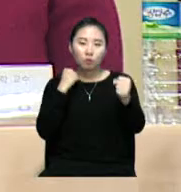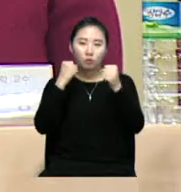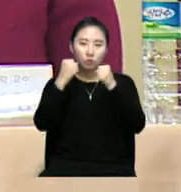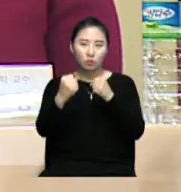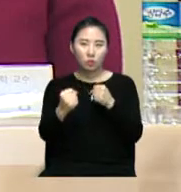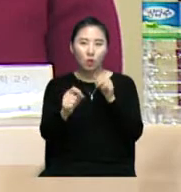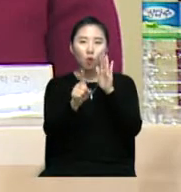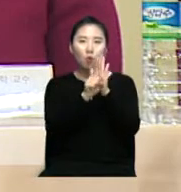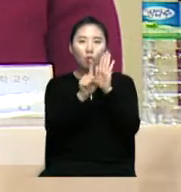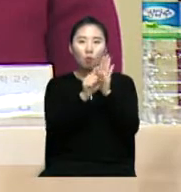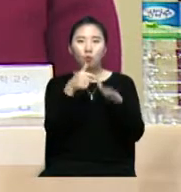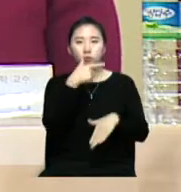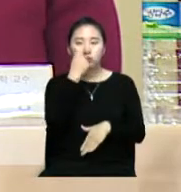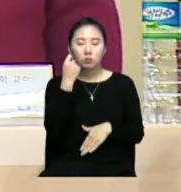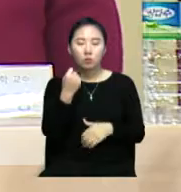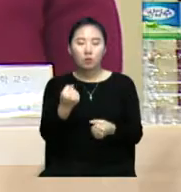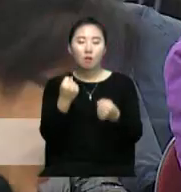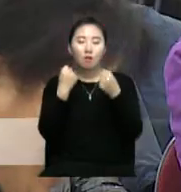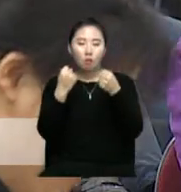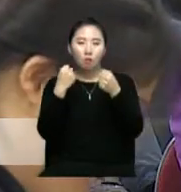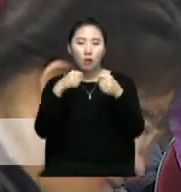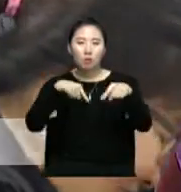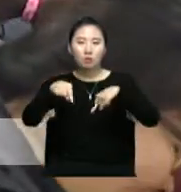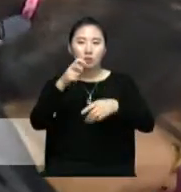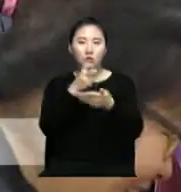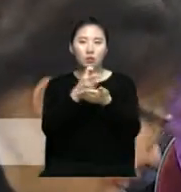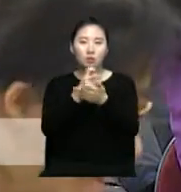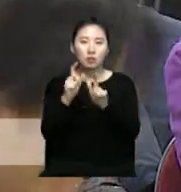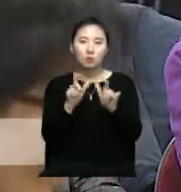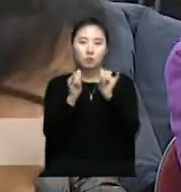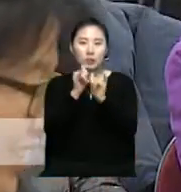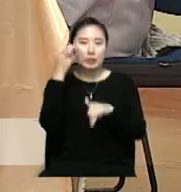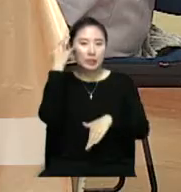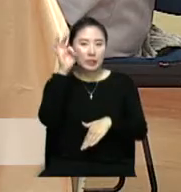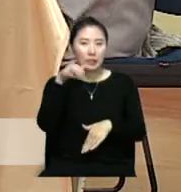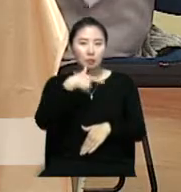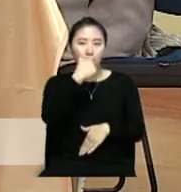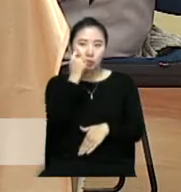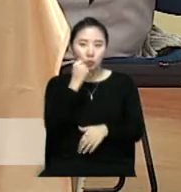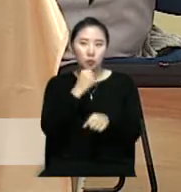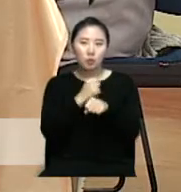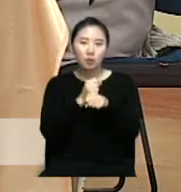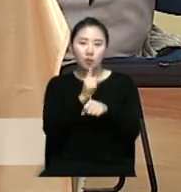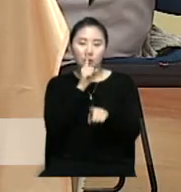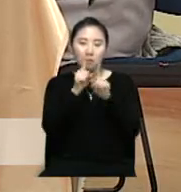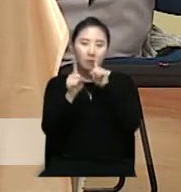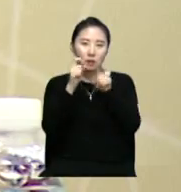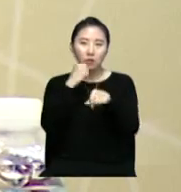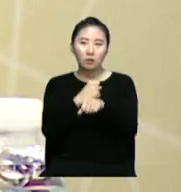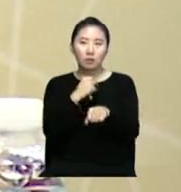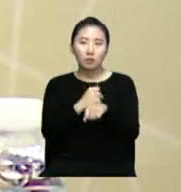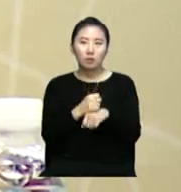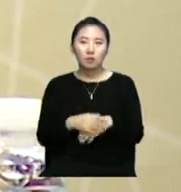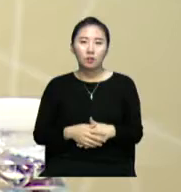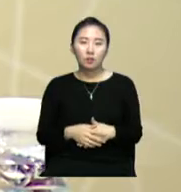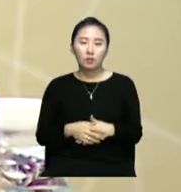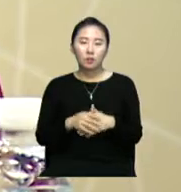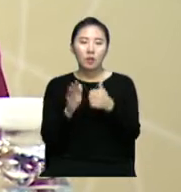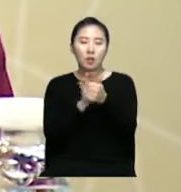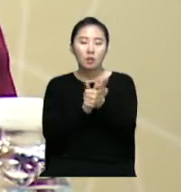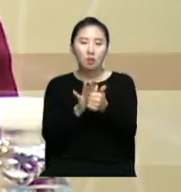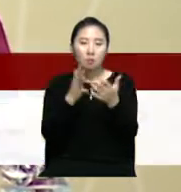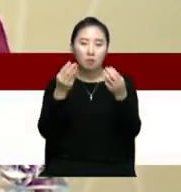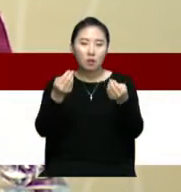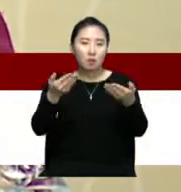불구하고 홍보가 부족해 건강 정책에 대한 주민들의 인식이 부족하다고 전문가들은 지적합니다. 혜택을 많이